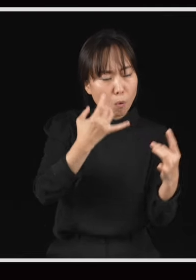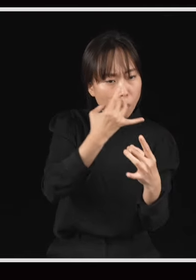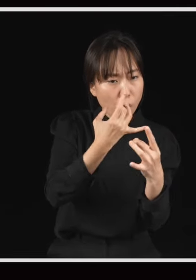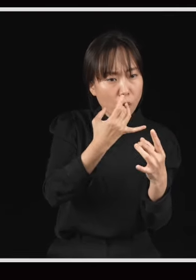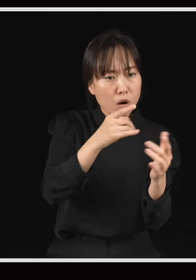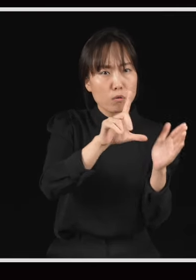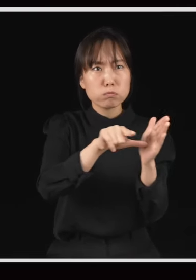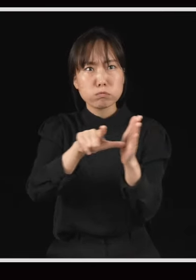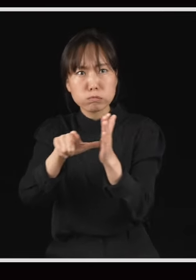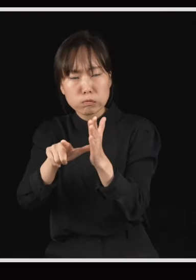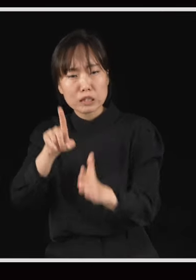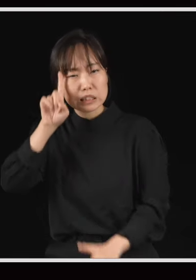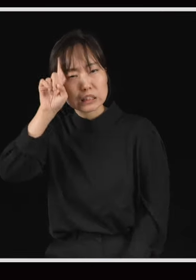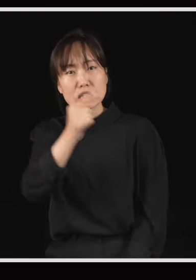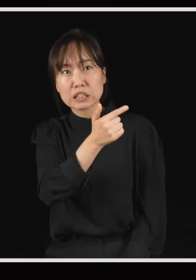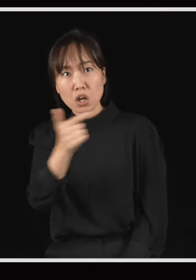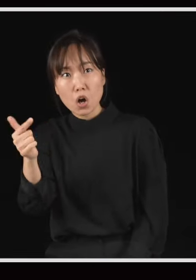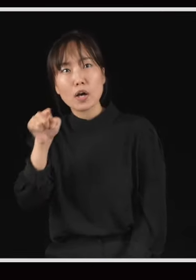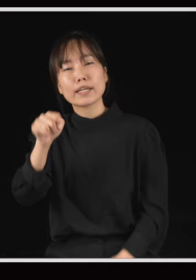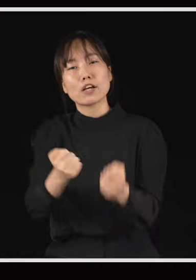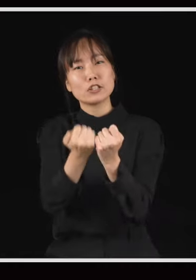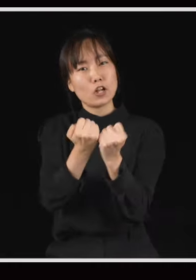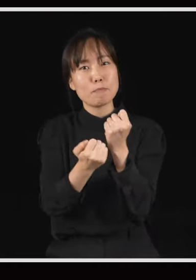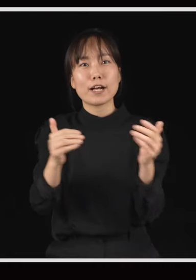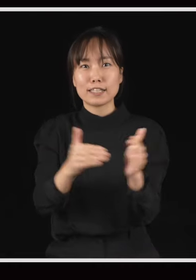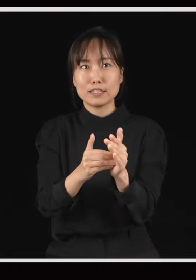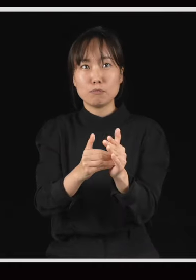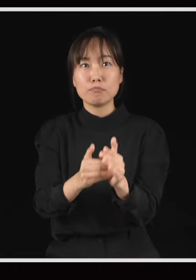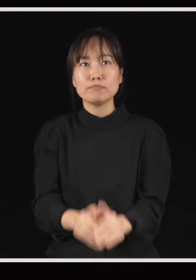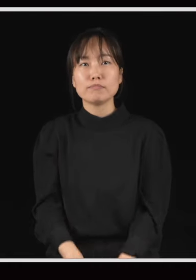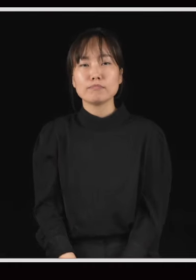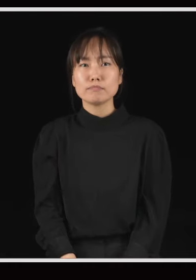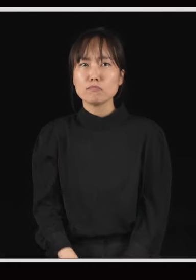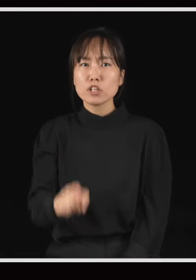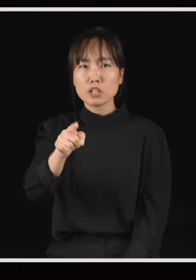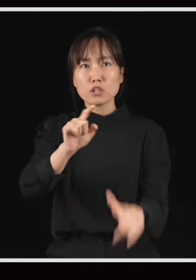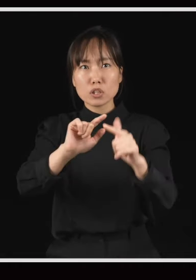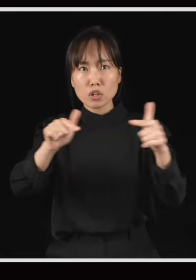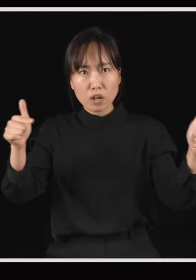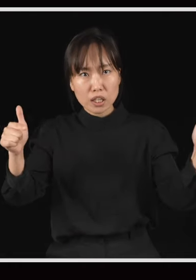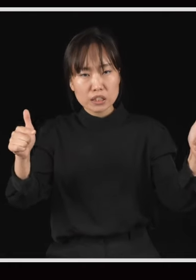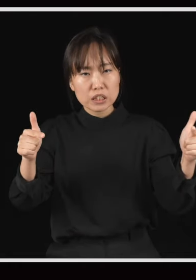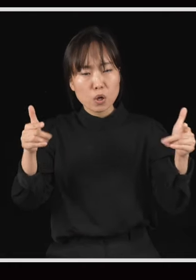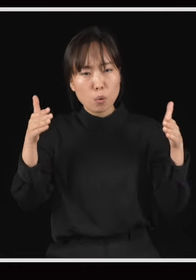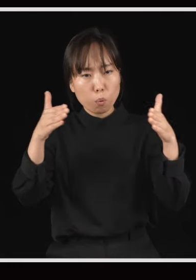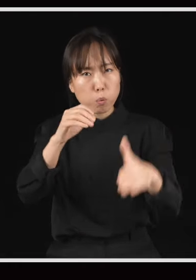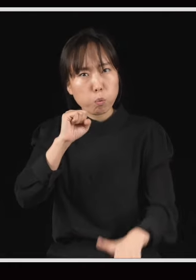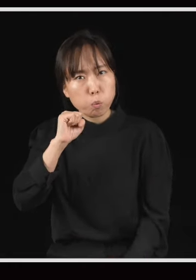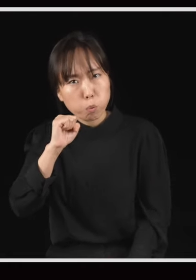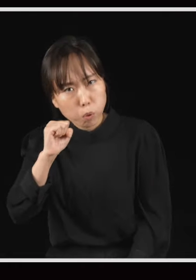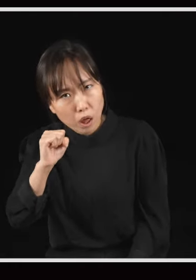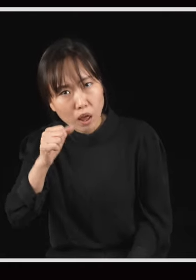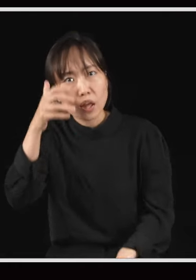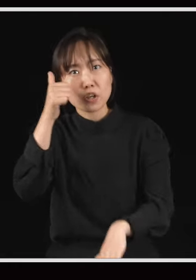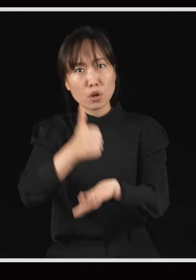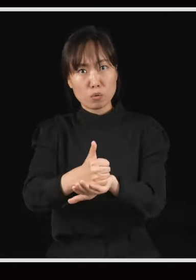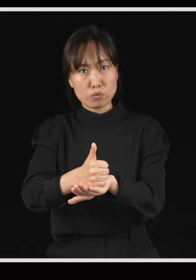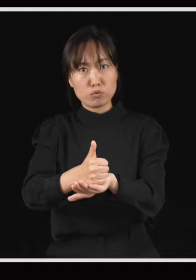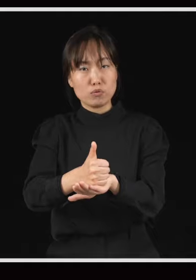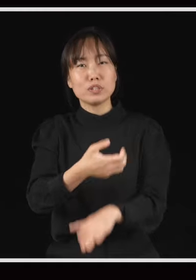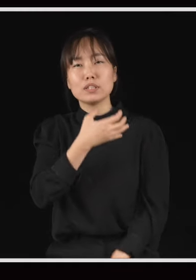주지만 결국에는 더 큰 스트레스를 준다라는 걸 이해하셨을 거고, 또 그런 것들에 노출된, 그러니까 플랫폼 자본에 의해서